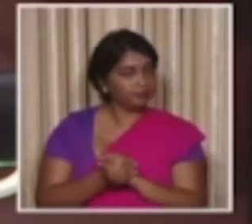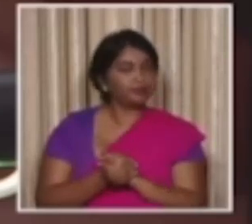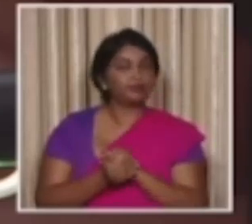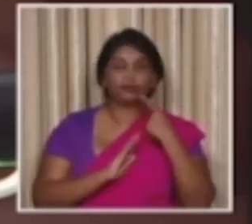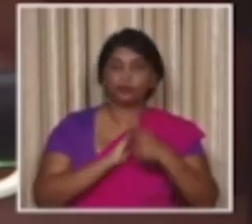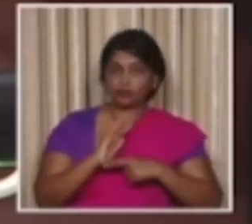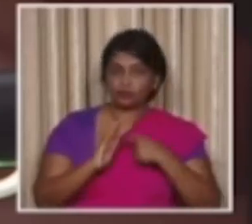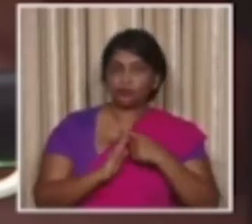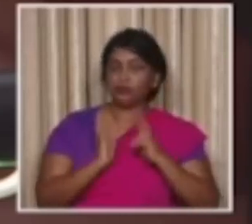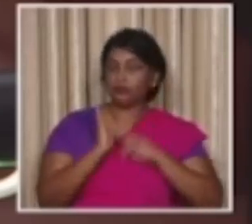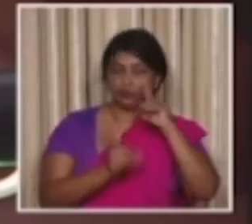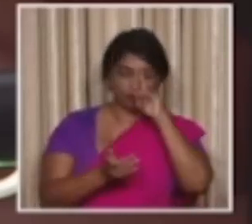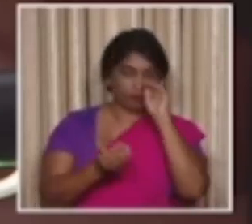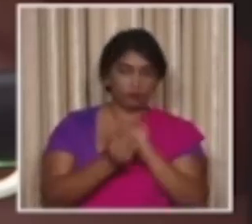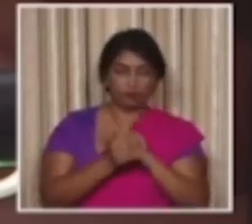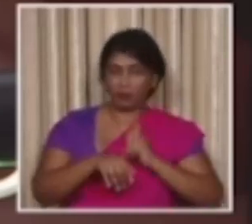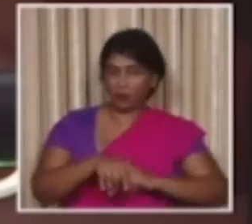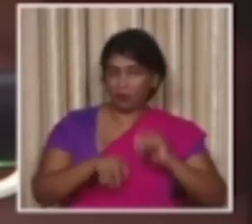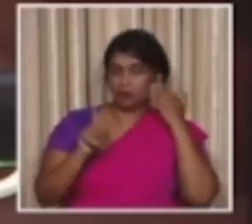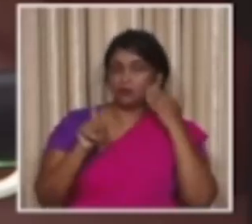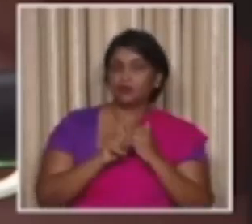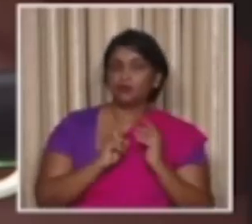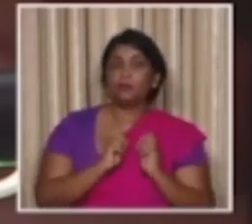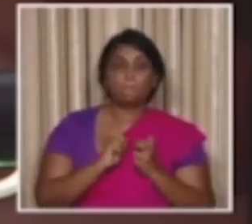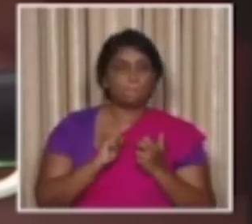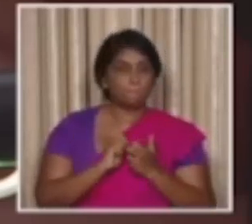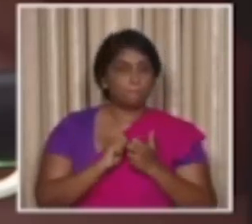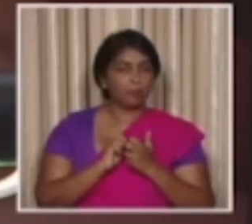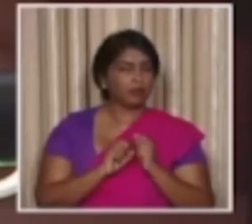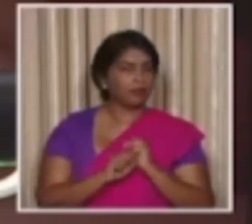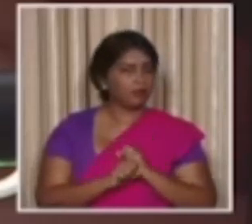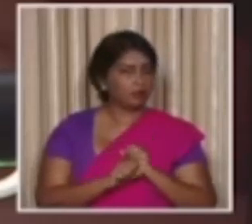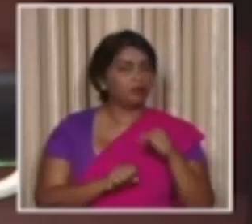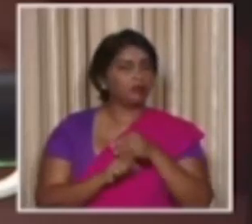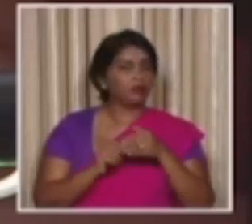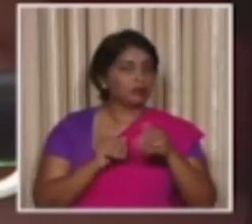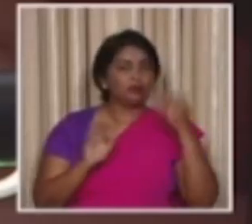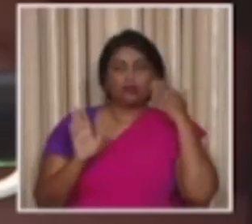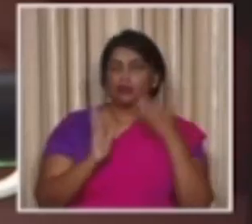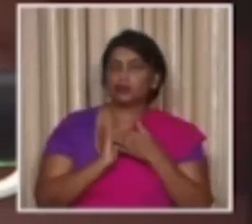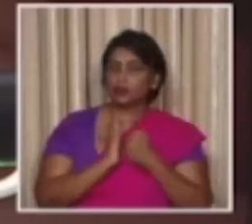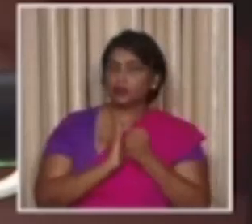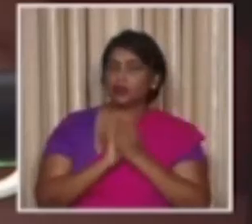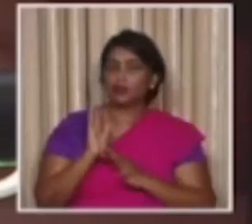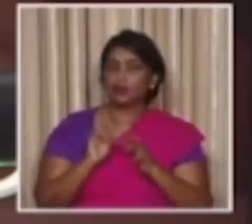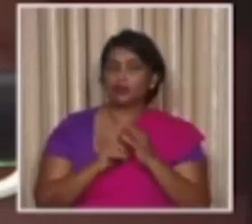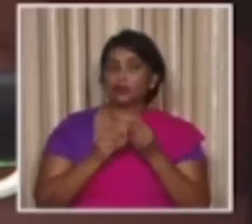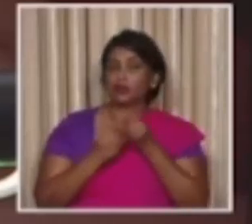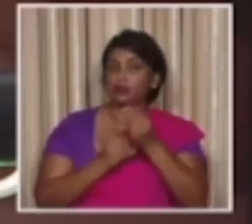ශ්‍රී ලංකාවේ ජාතික ආරක්ෂාව අවධානම ලක්වීමේ ගැටලුකාරී තත්ත්වයක් පැන නොනගින්නේ මේ තත්ත්වය පිළිබඳ ගරු අමාත්‍යතුමා